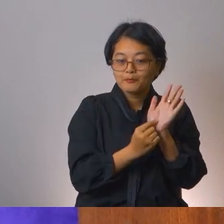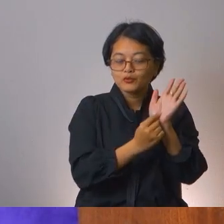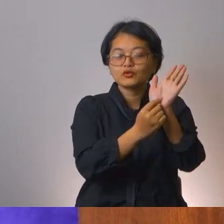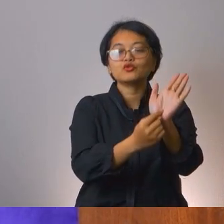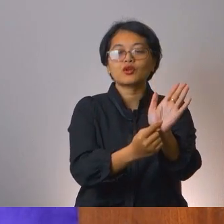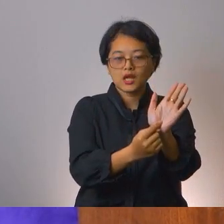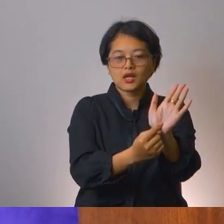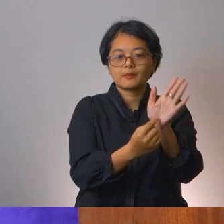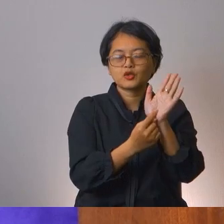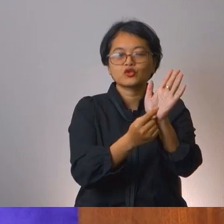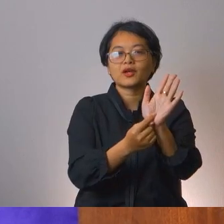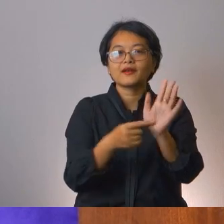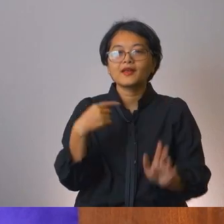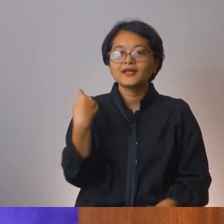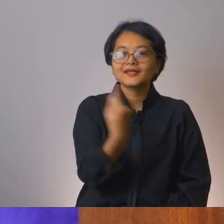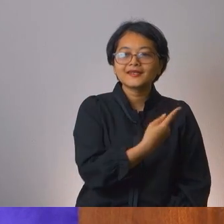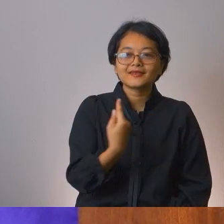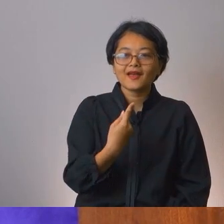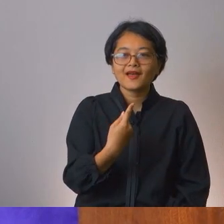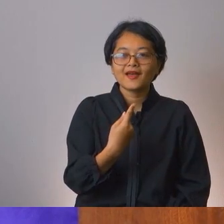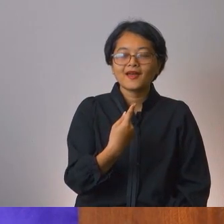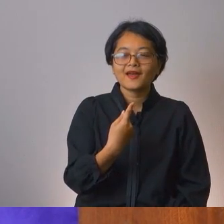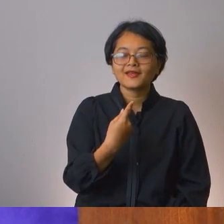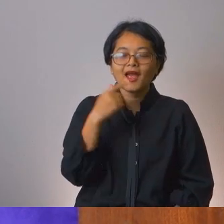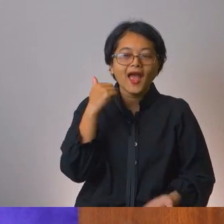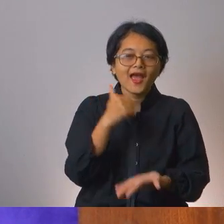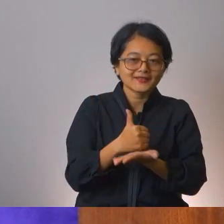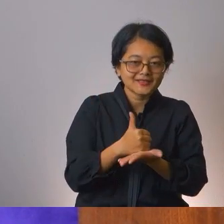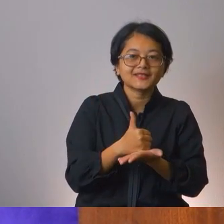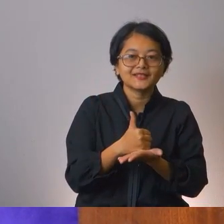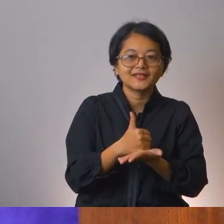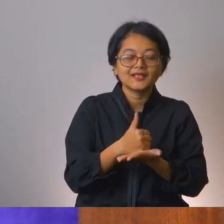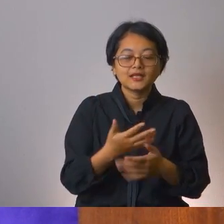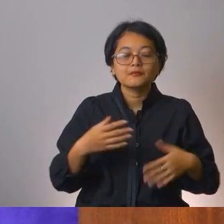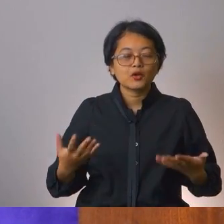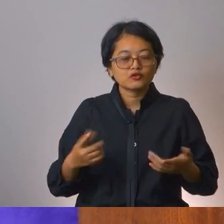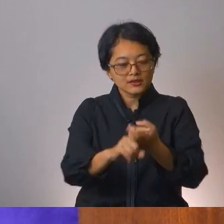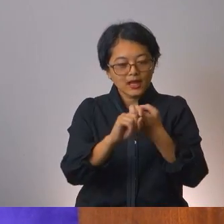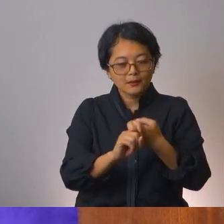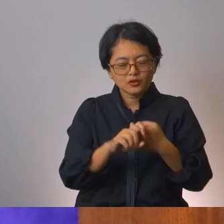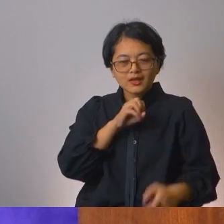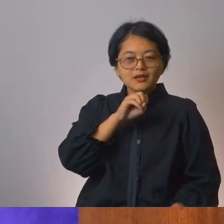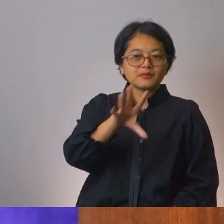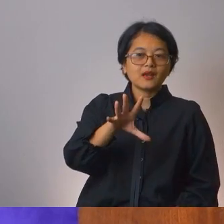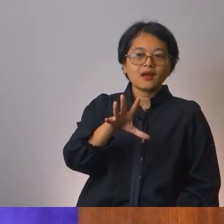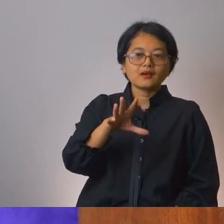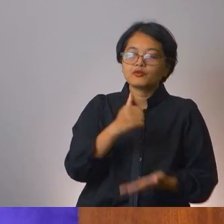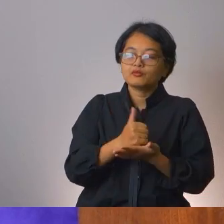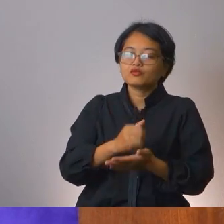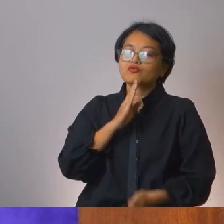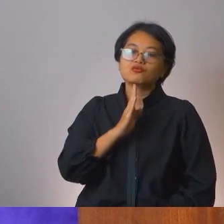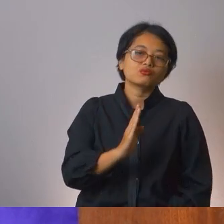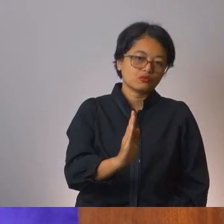seorang sahabat itu biasanya berkata dengan jujur. Kejujurannya tidak akan membuat seorang sahabatnya menjadi